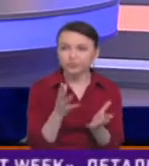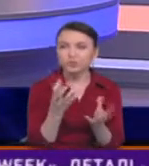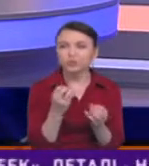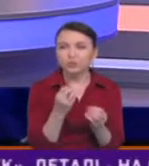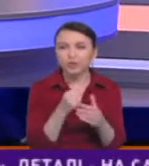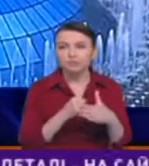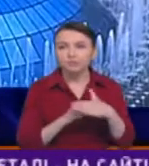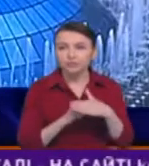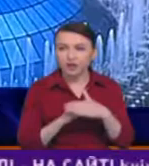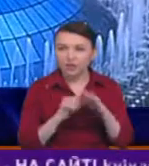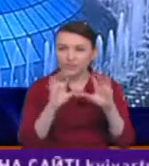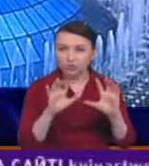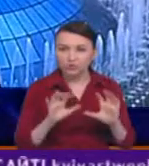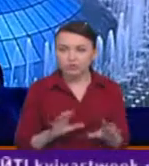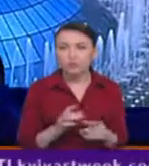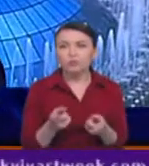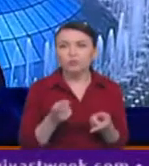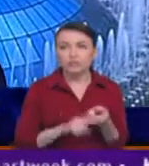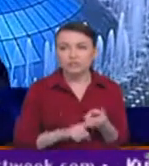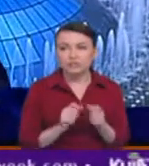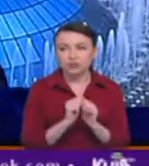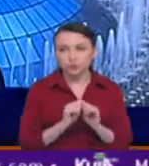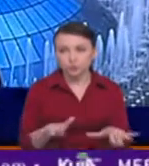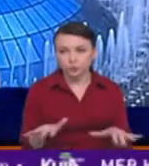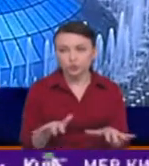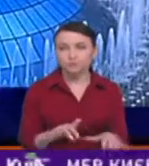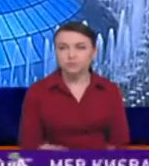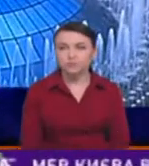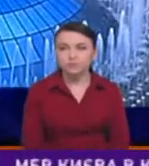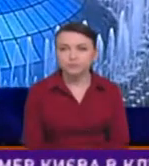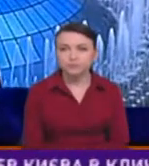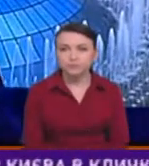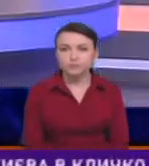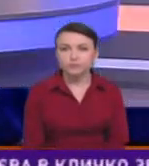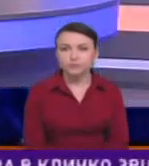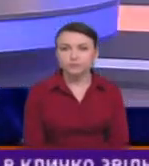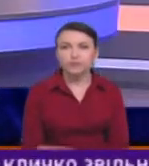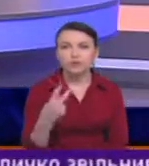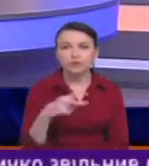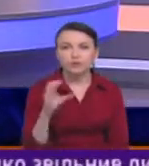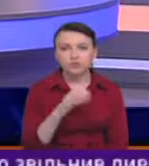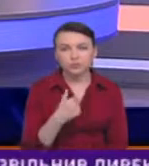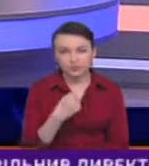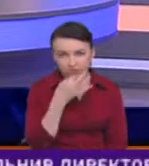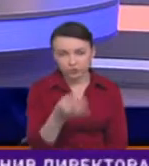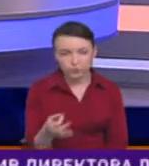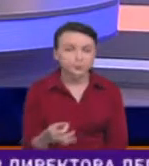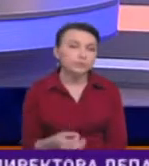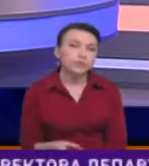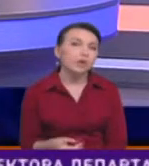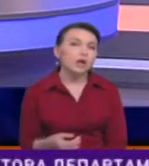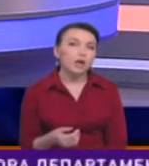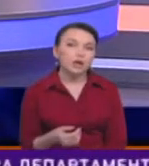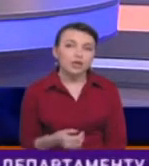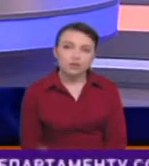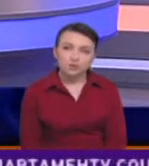підвалин законодавства, пов'язане з цим розпуском. Пані Наталя. Єдине, якщо можна, 10-20 секунд. Я би, щоб